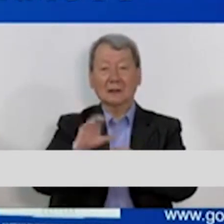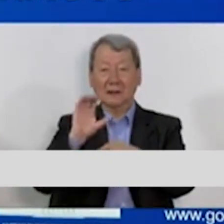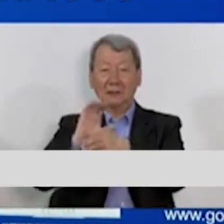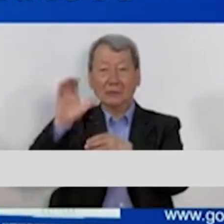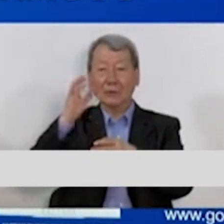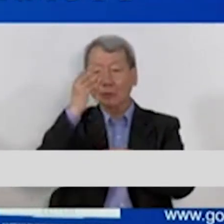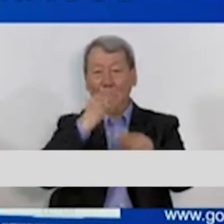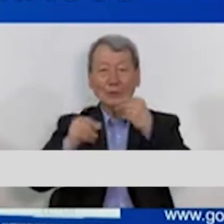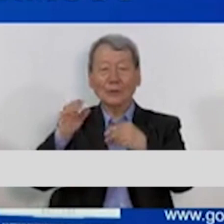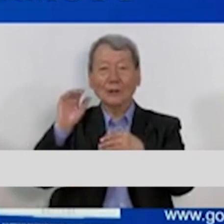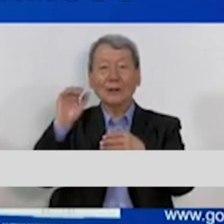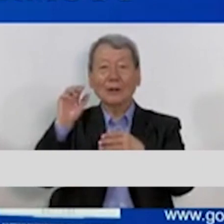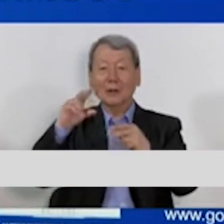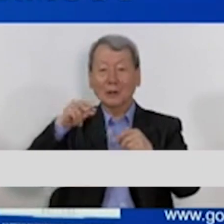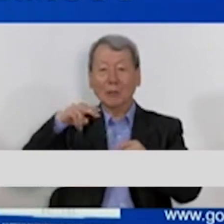сбыта поддельных пропусков